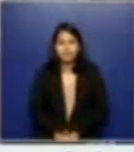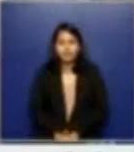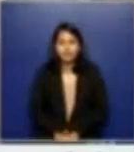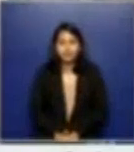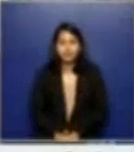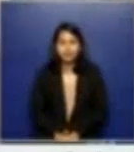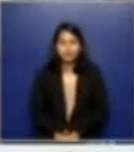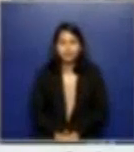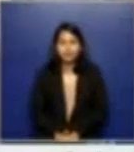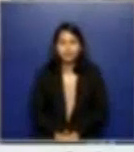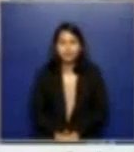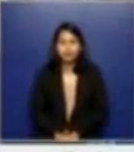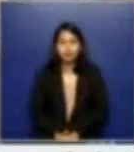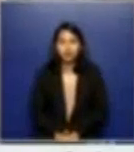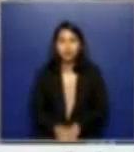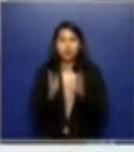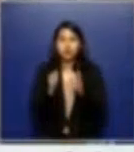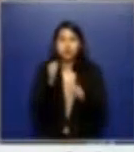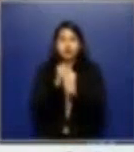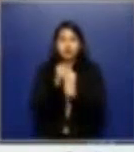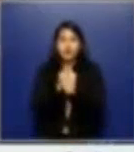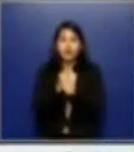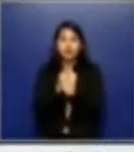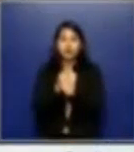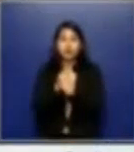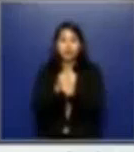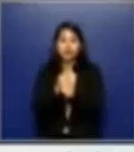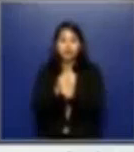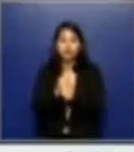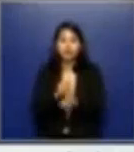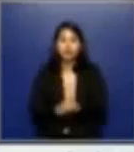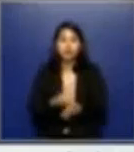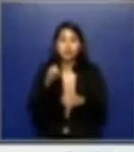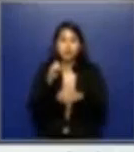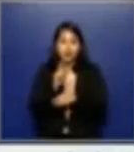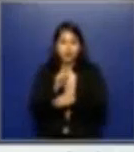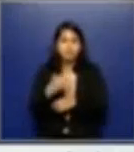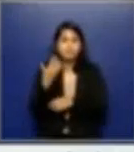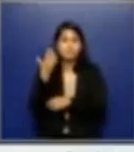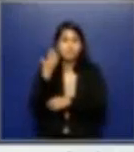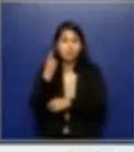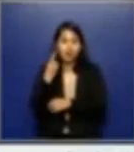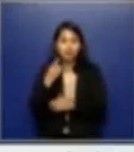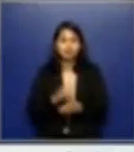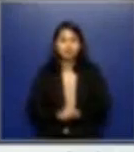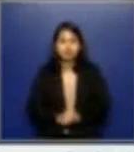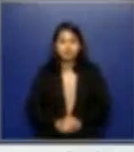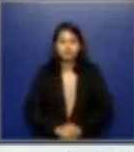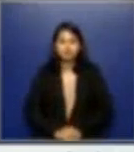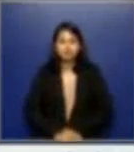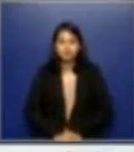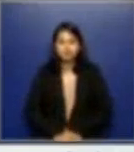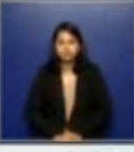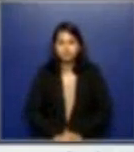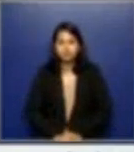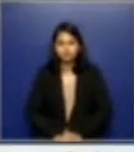การปลดพนักงานคุรุสภาครับองค์การค้าคุรุสภา ใจด้วยเมื่อวานนี้ใช้คําว่าถึงขั้นช็อกเลย เป็นลมเลยน